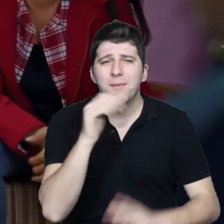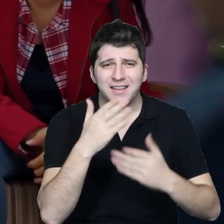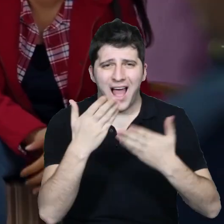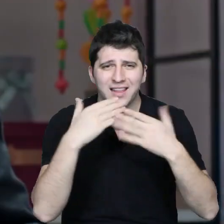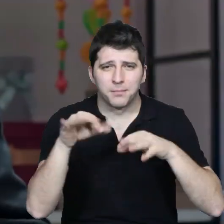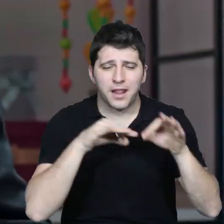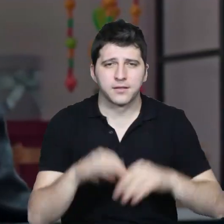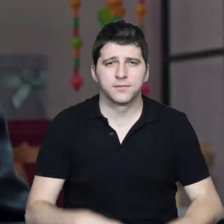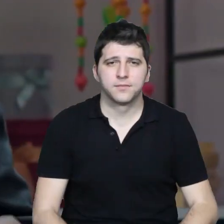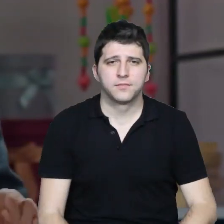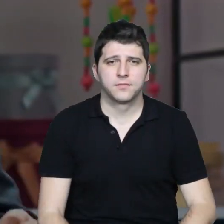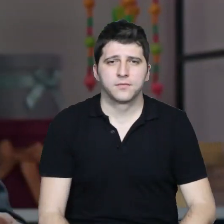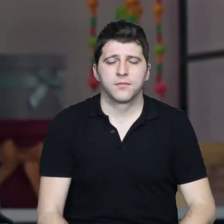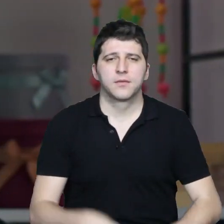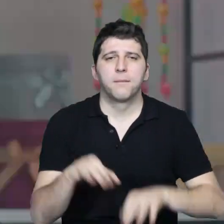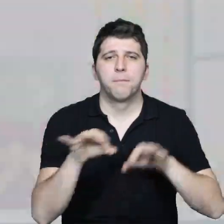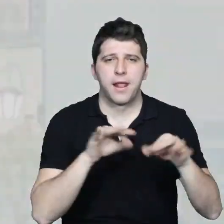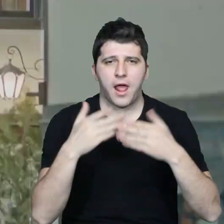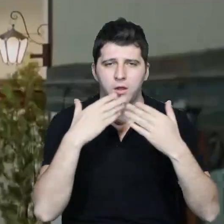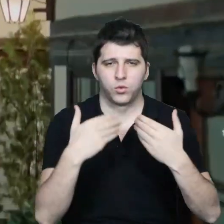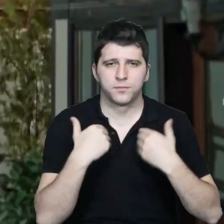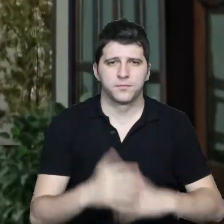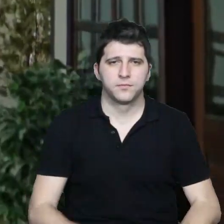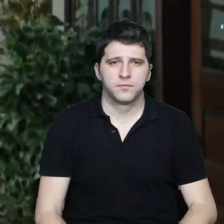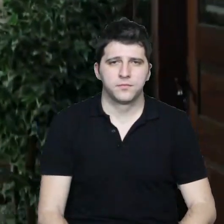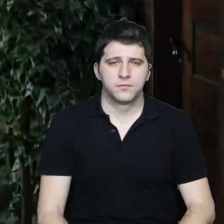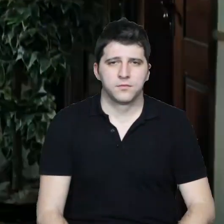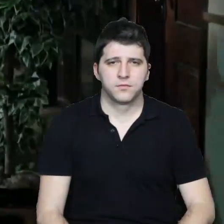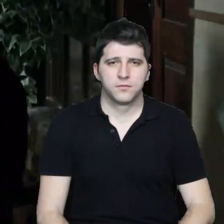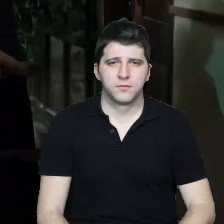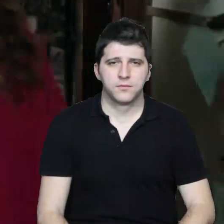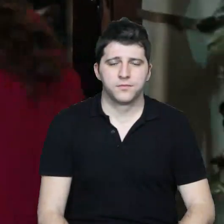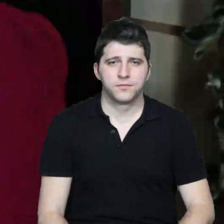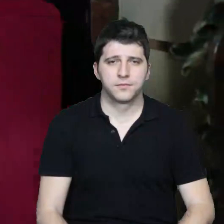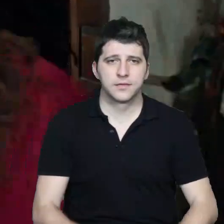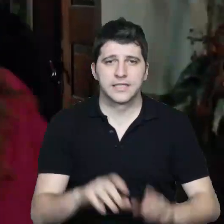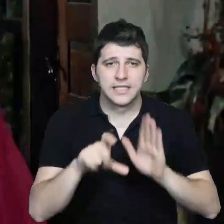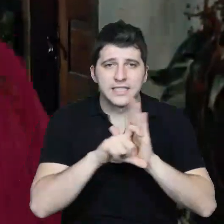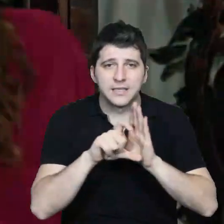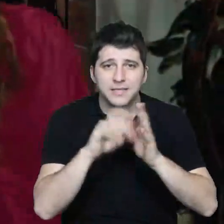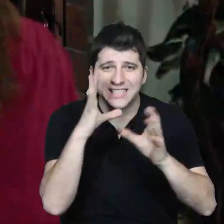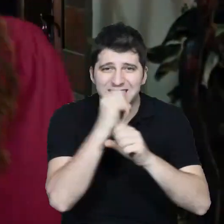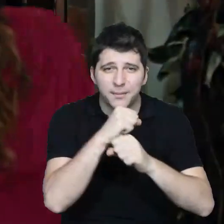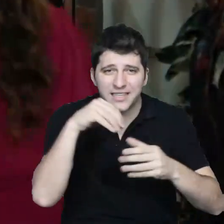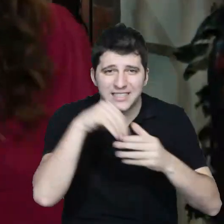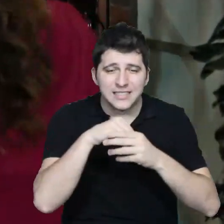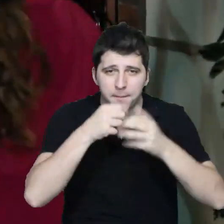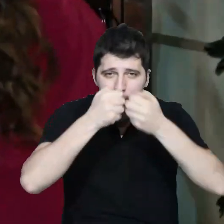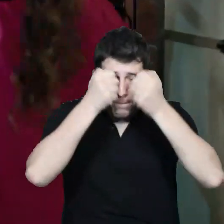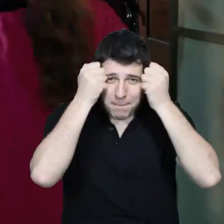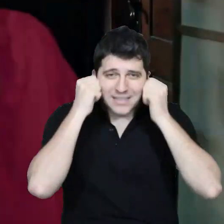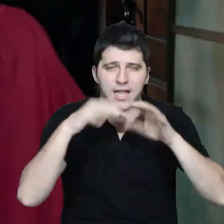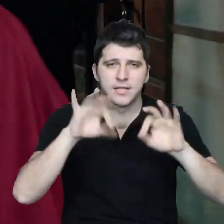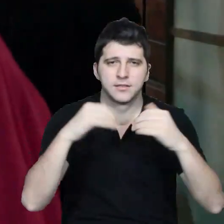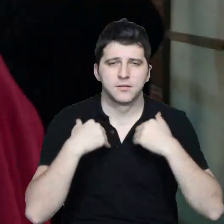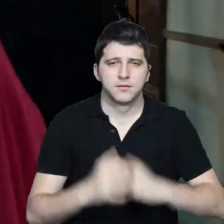bize planını. Hadi. Planım şu. Anlattıkları canlanıyor. Kimliğimizi gizlemek için maskelerimizi